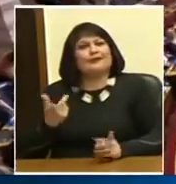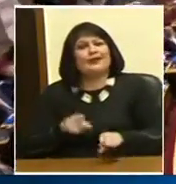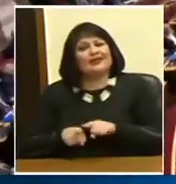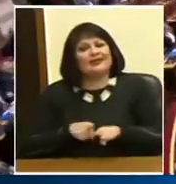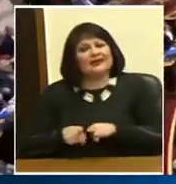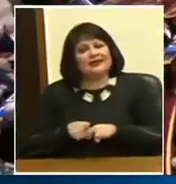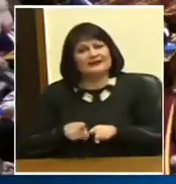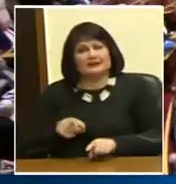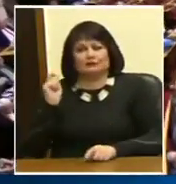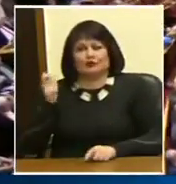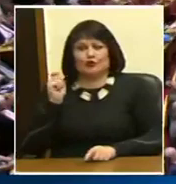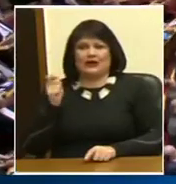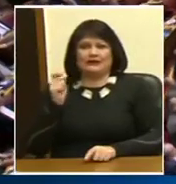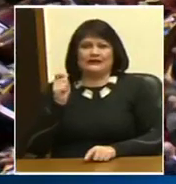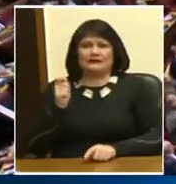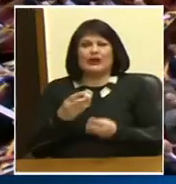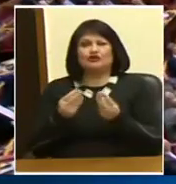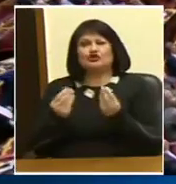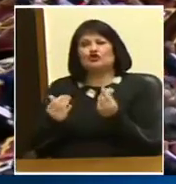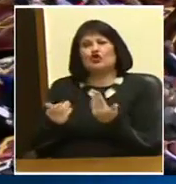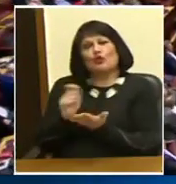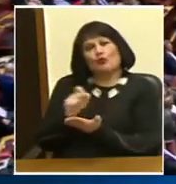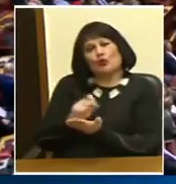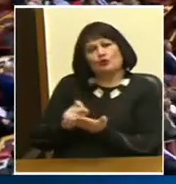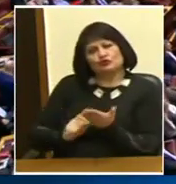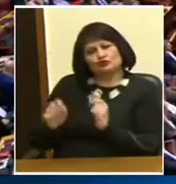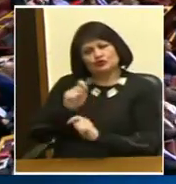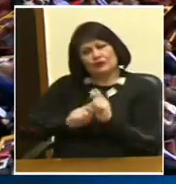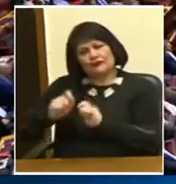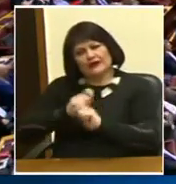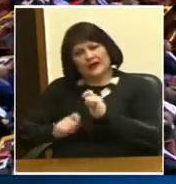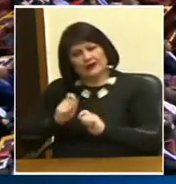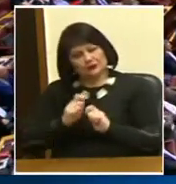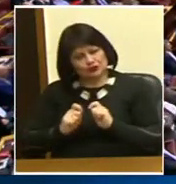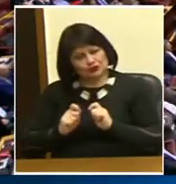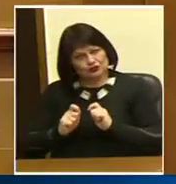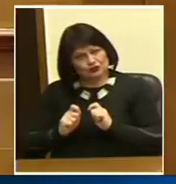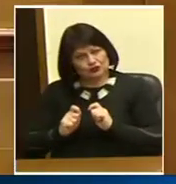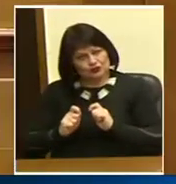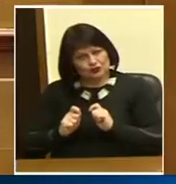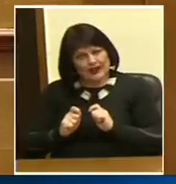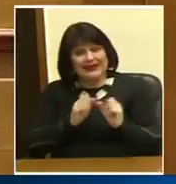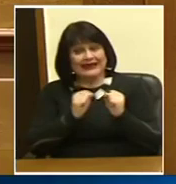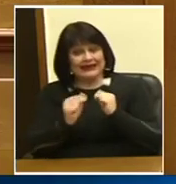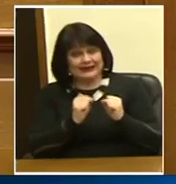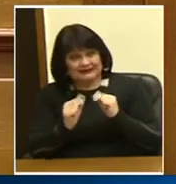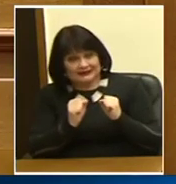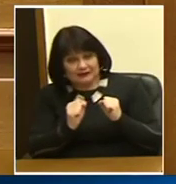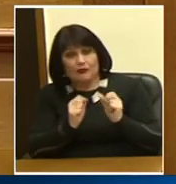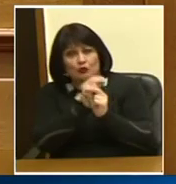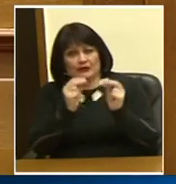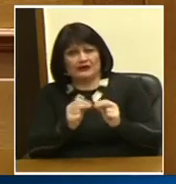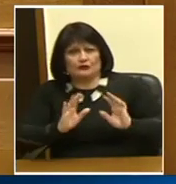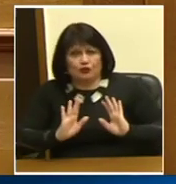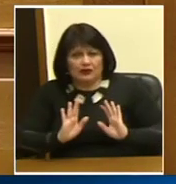το πολίτευμα και την αρχιτεκτονική του, δεν σχετίζεται με την κρίση και τη χρεοκοπία, αλλά αφορά την